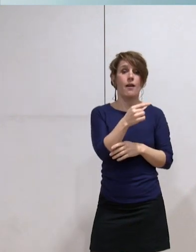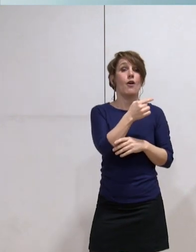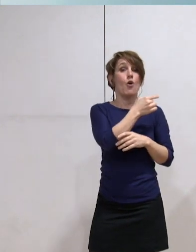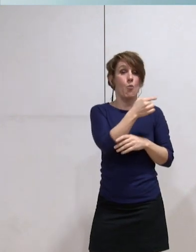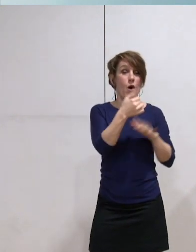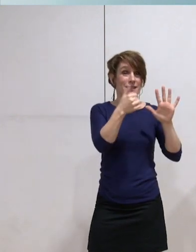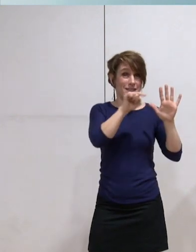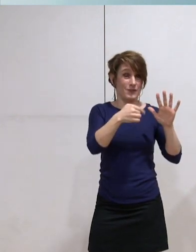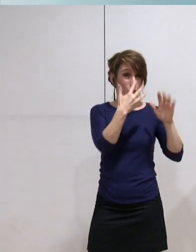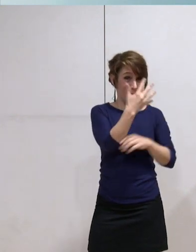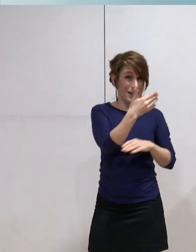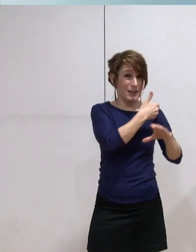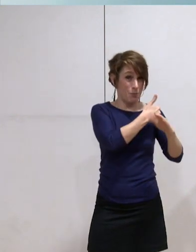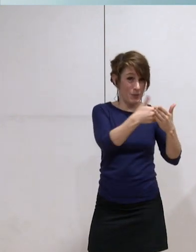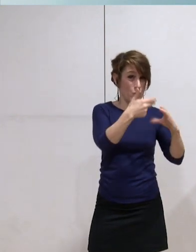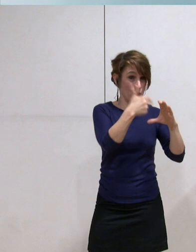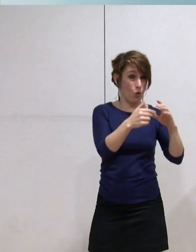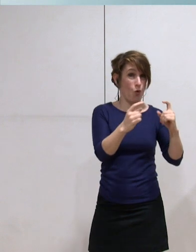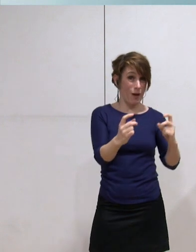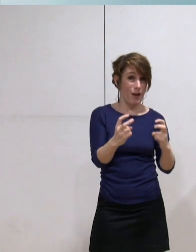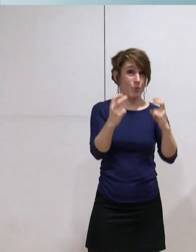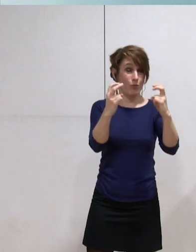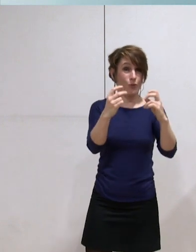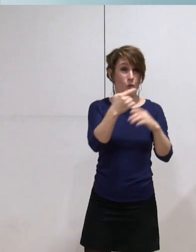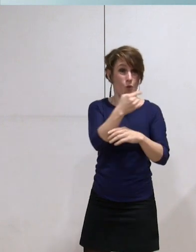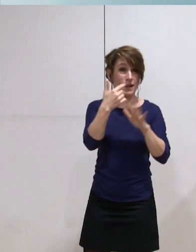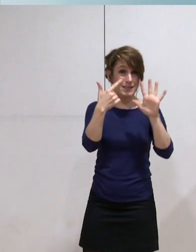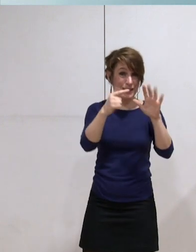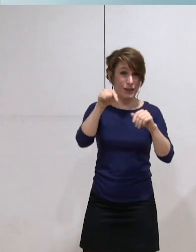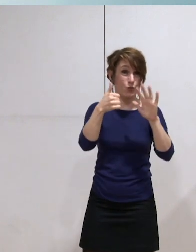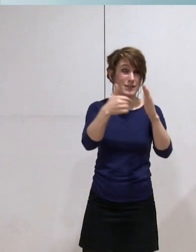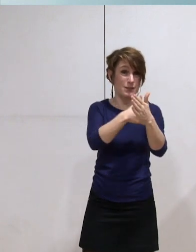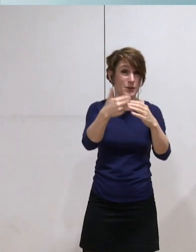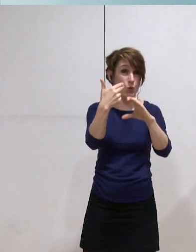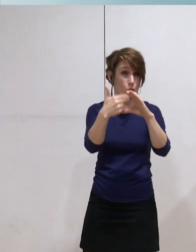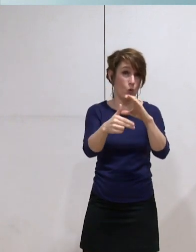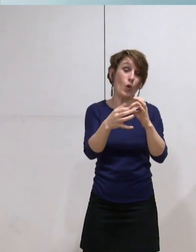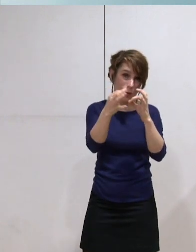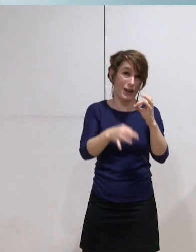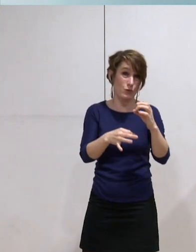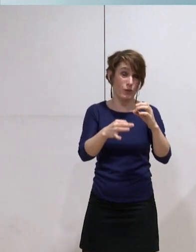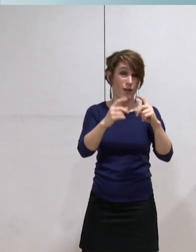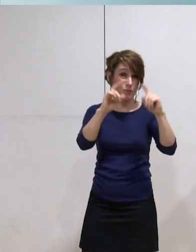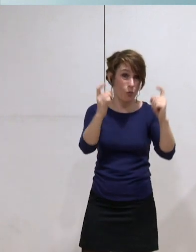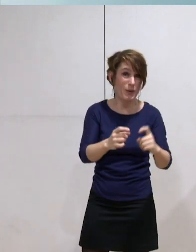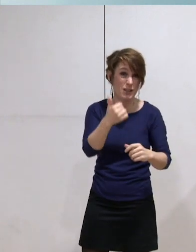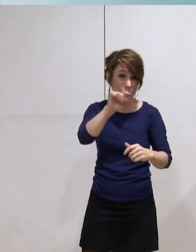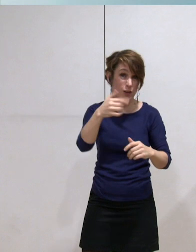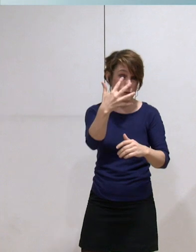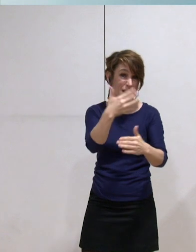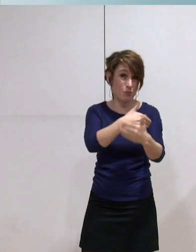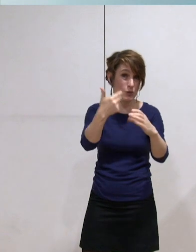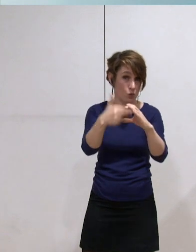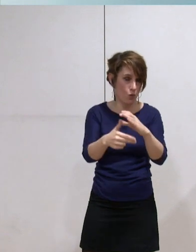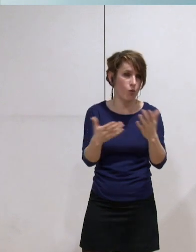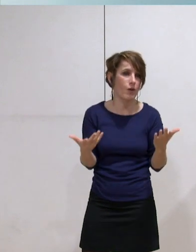6,5 million d'euros à - 7,6 million d'euros soit une baisse de 1,15 millions d'euros